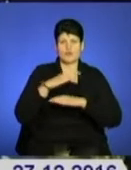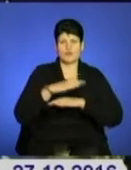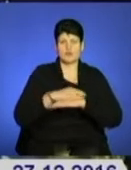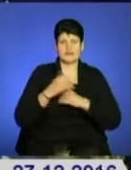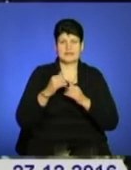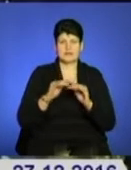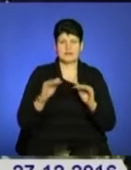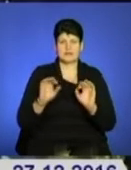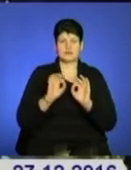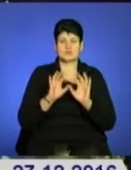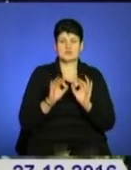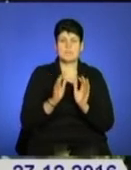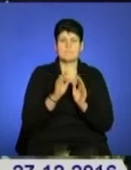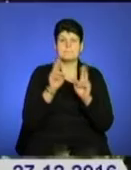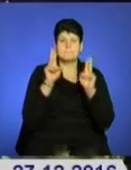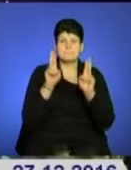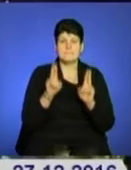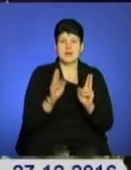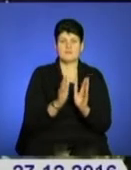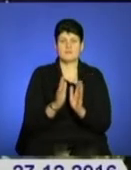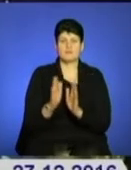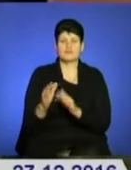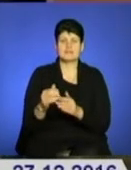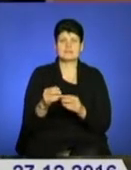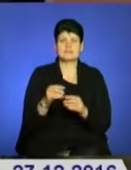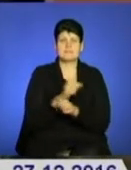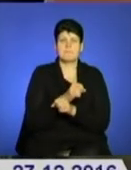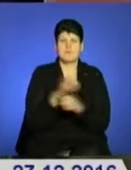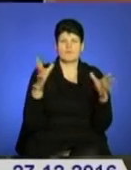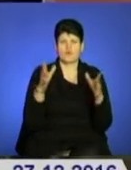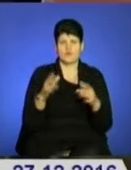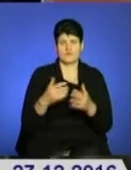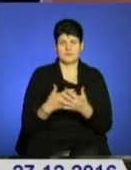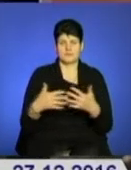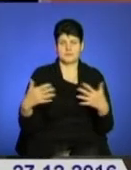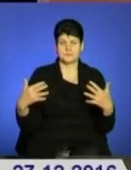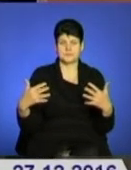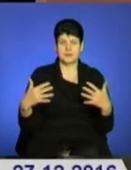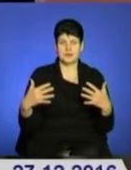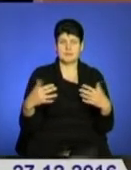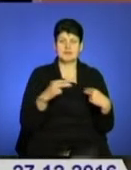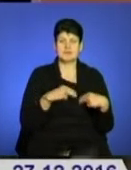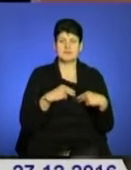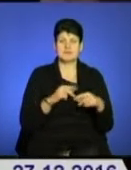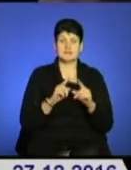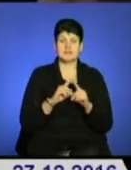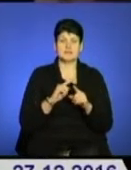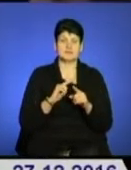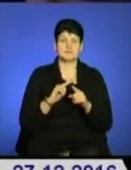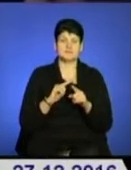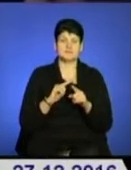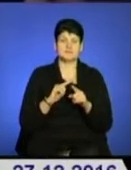правила безпечної поведінки з піротехнічними виробами. Працівники екстрених служб не лише розповіли про небезпеку, яку